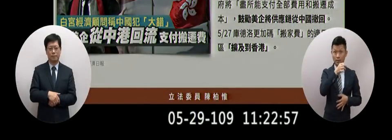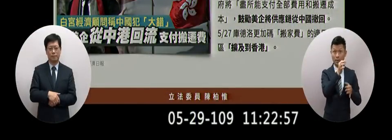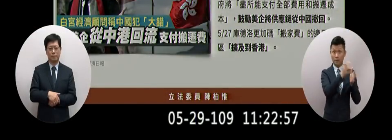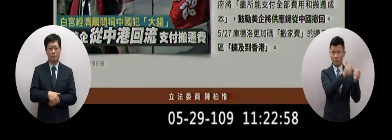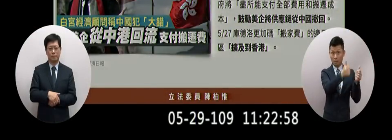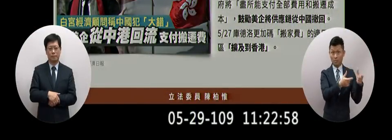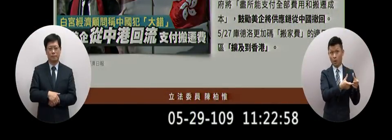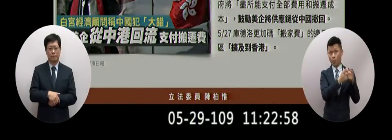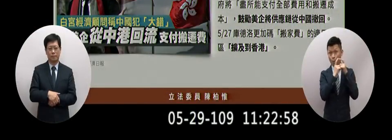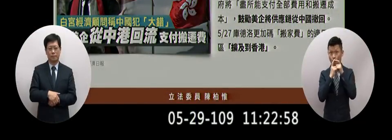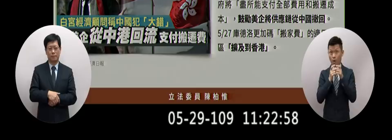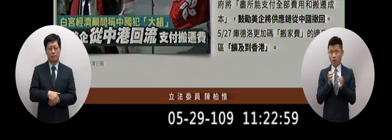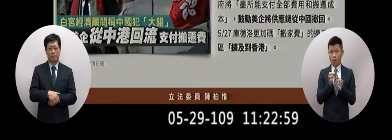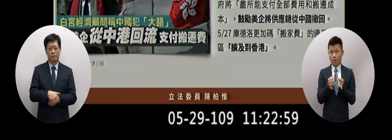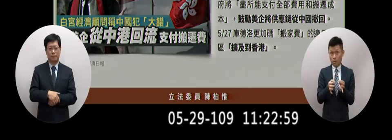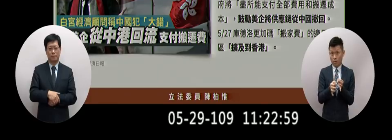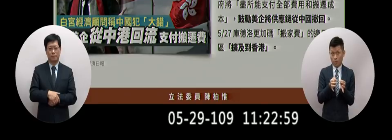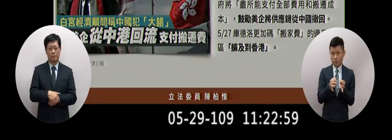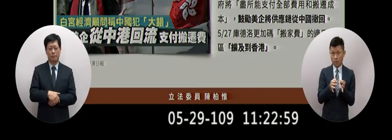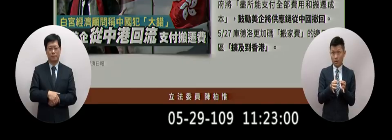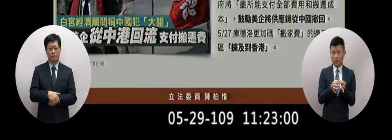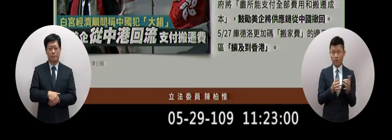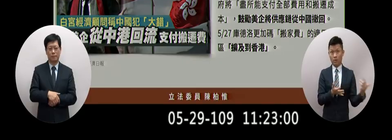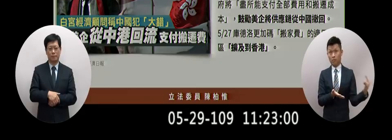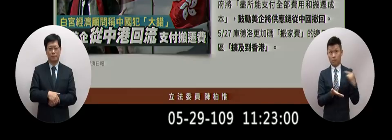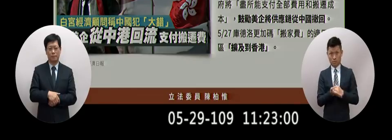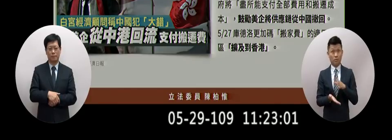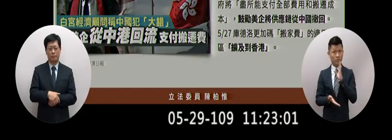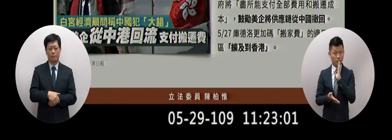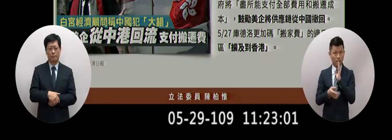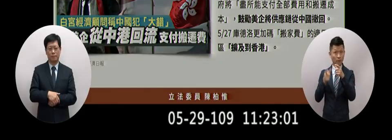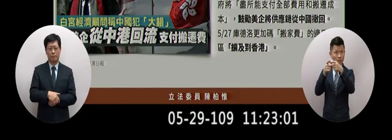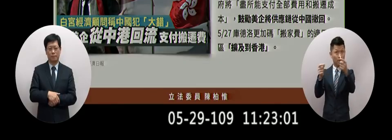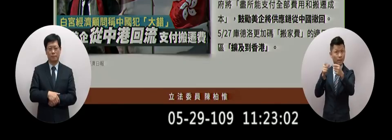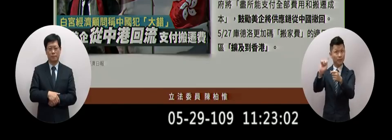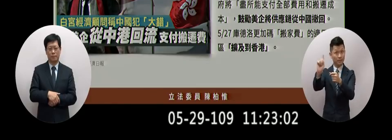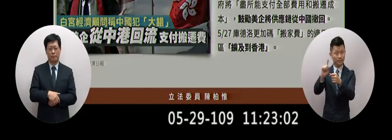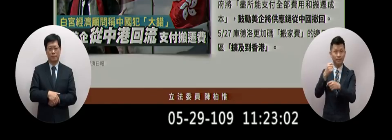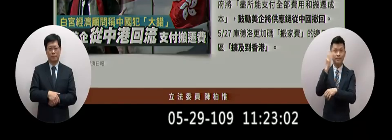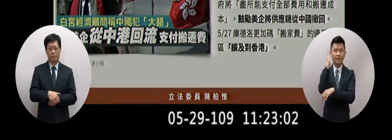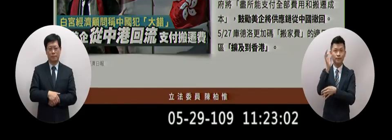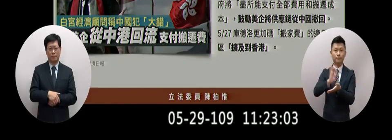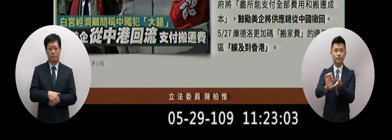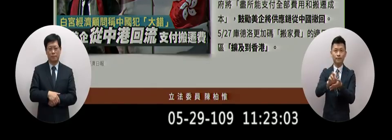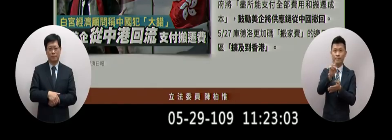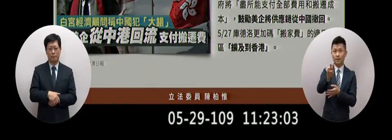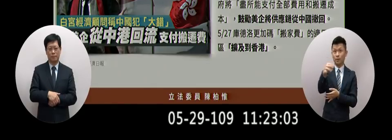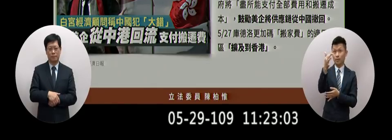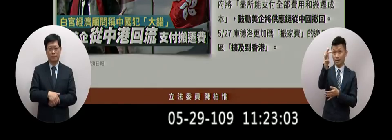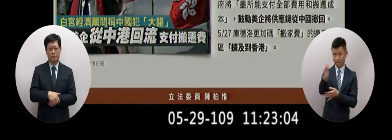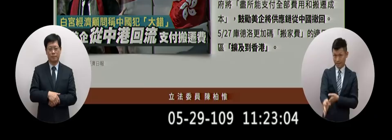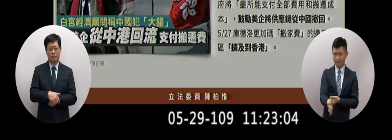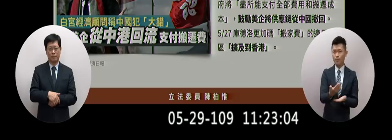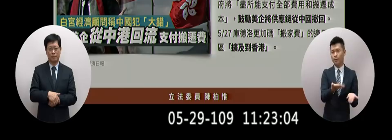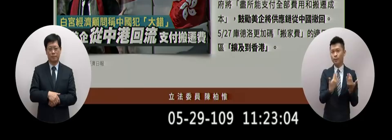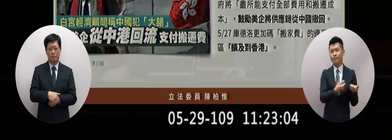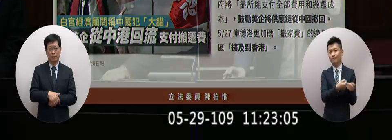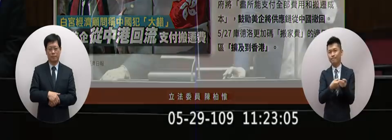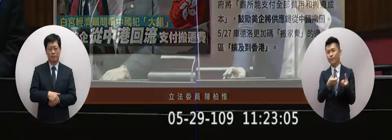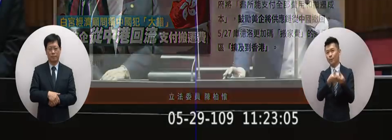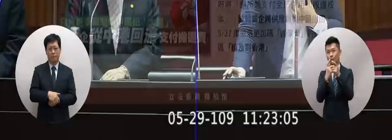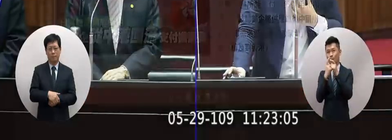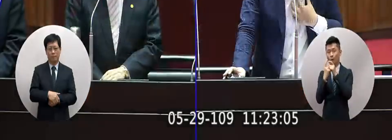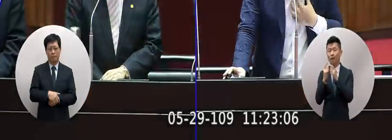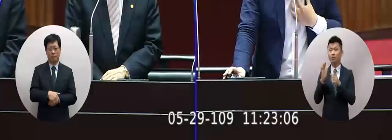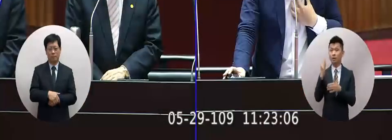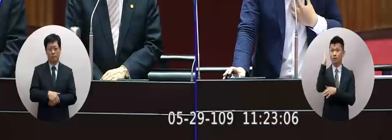条是。台商的钱一条走回来嘛，但因的做法是政府开2500亿叫因的企业回来，但是当然回来